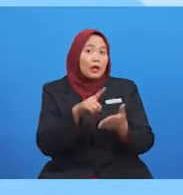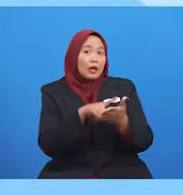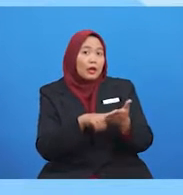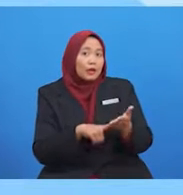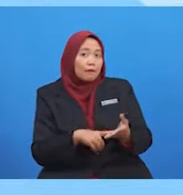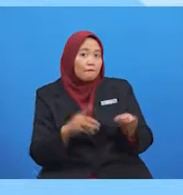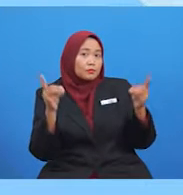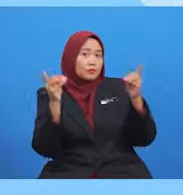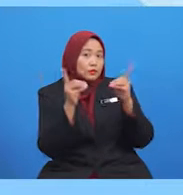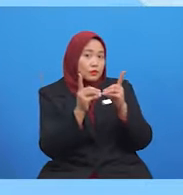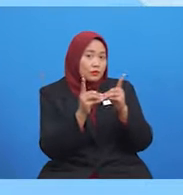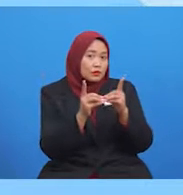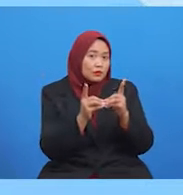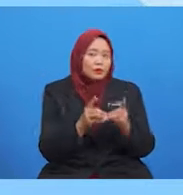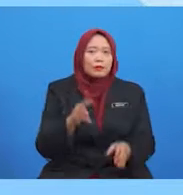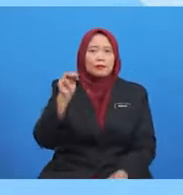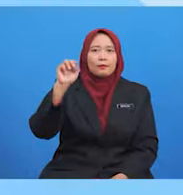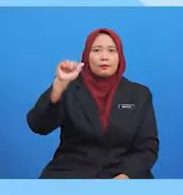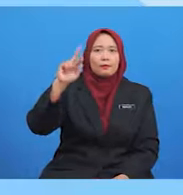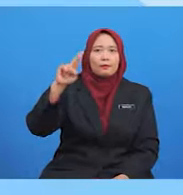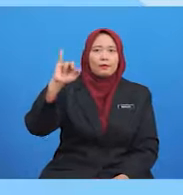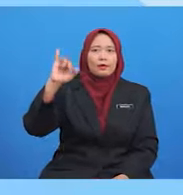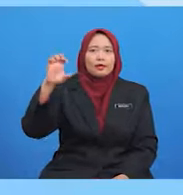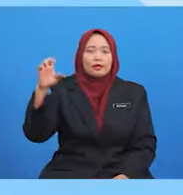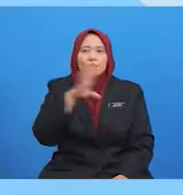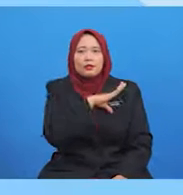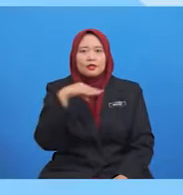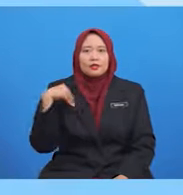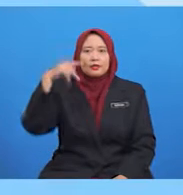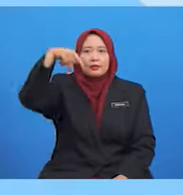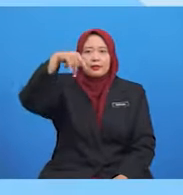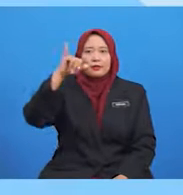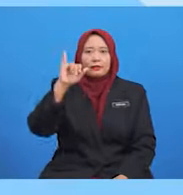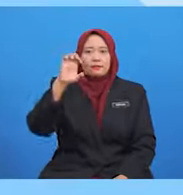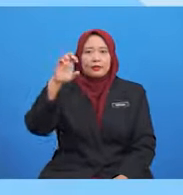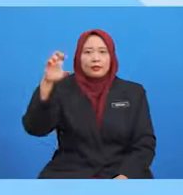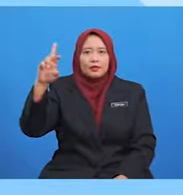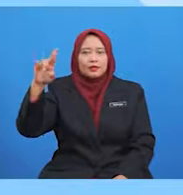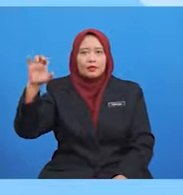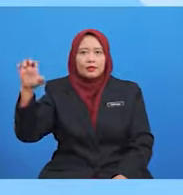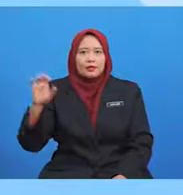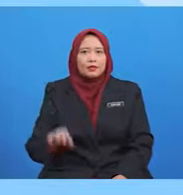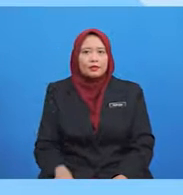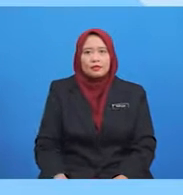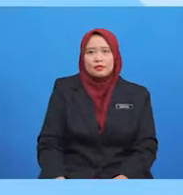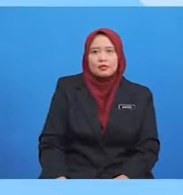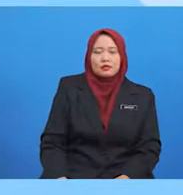Apakah penemuan Mary dan Pierre Curie dalam keradioaktifan?